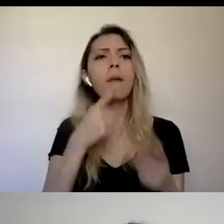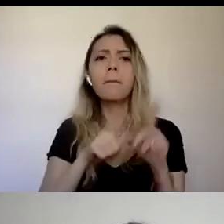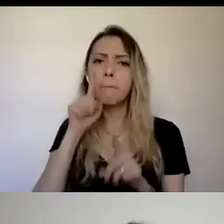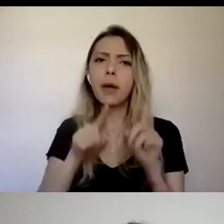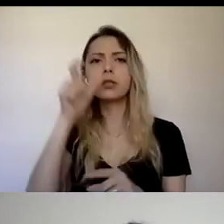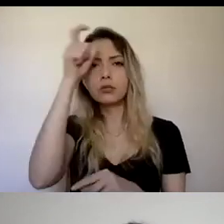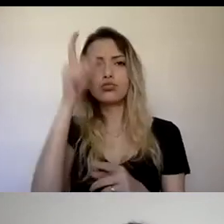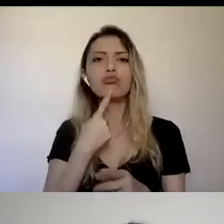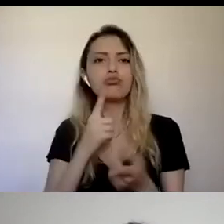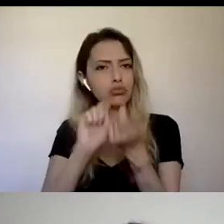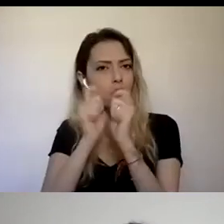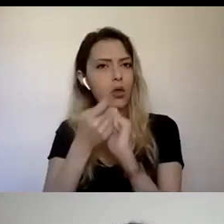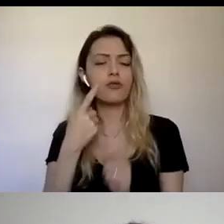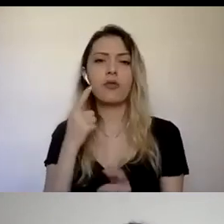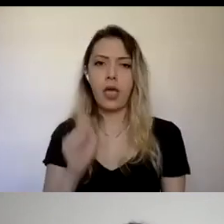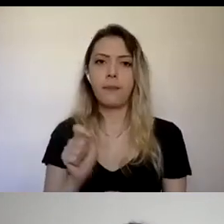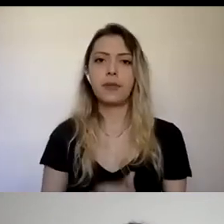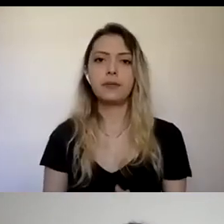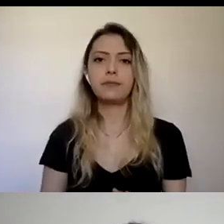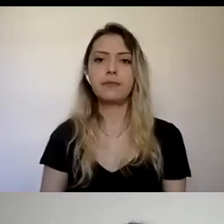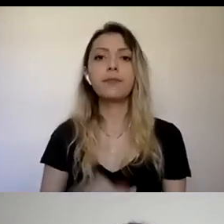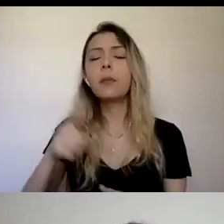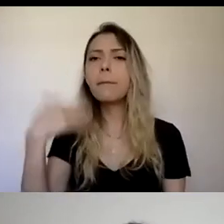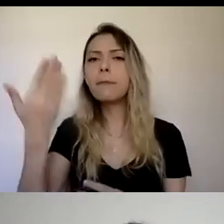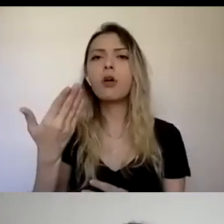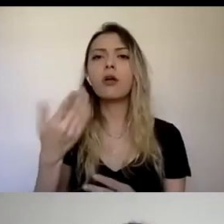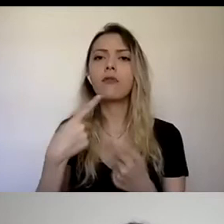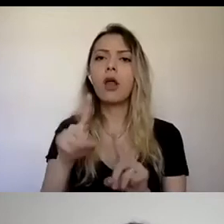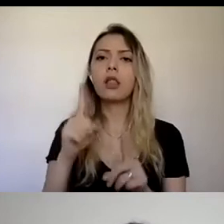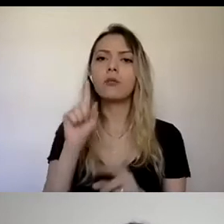çevrilmeye devam ediyor. Bir başka soru.